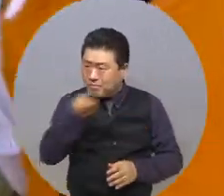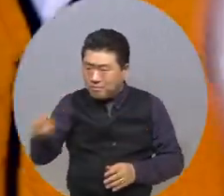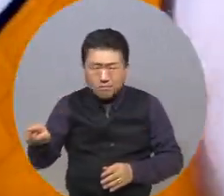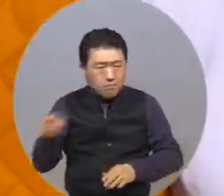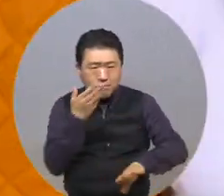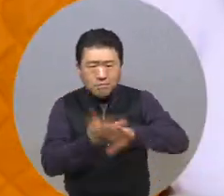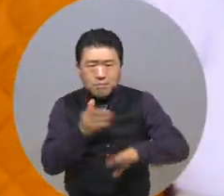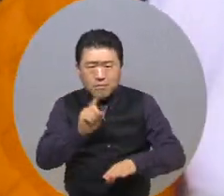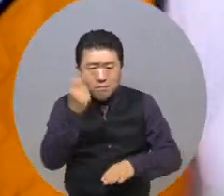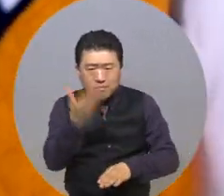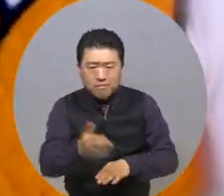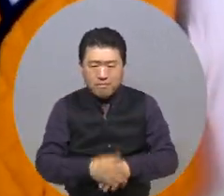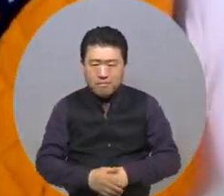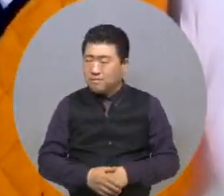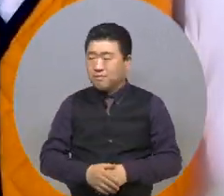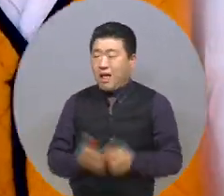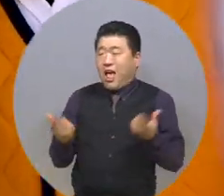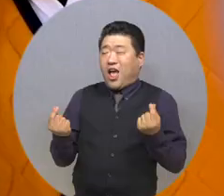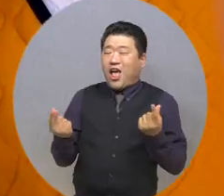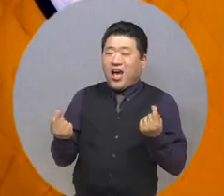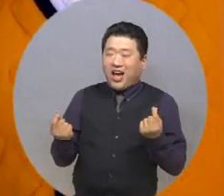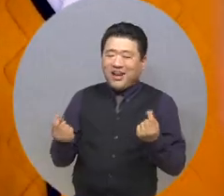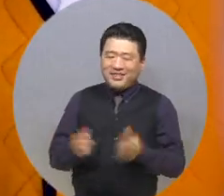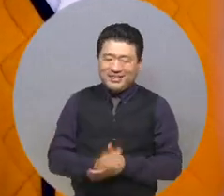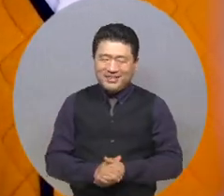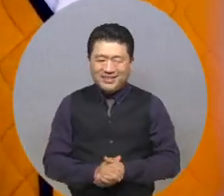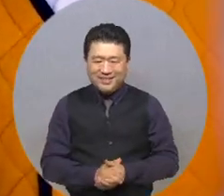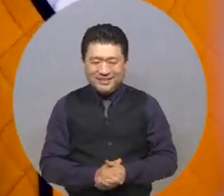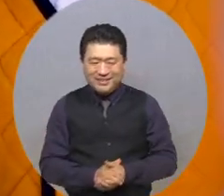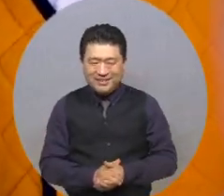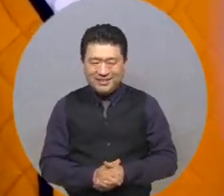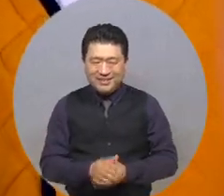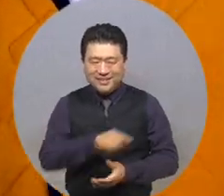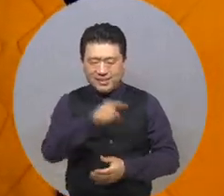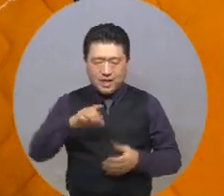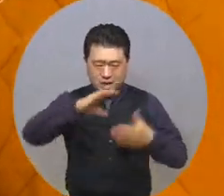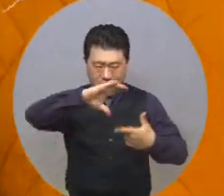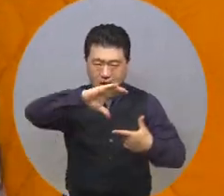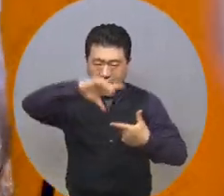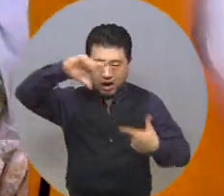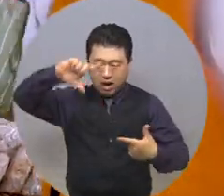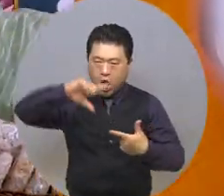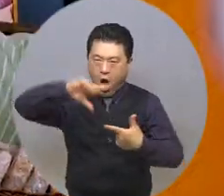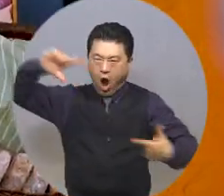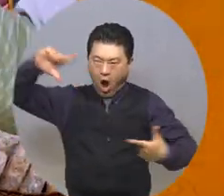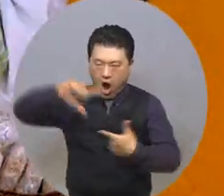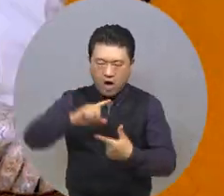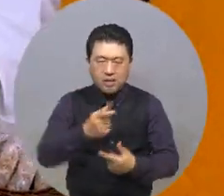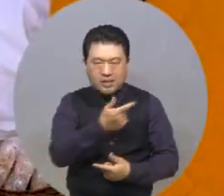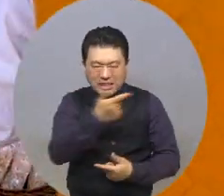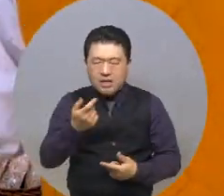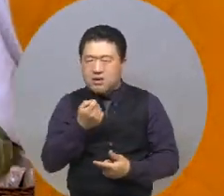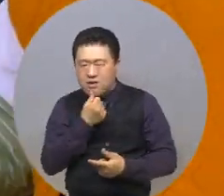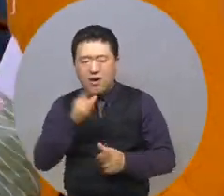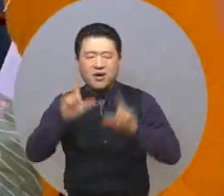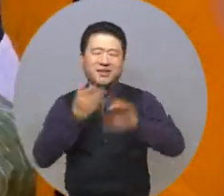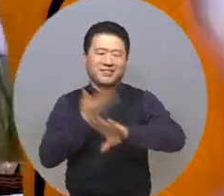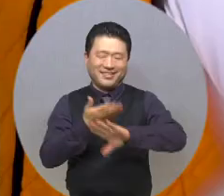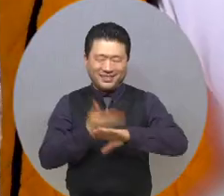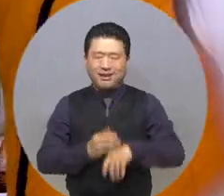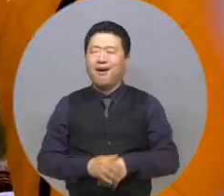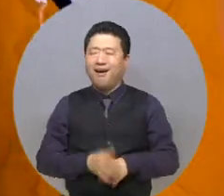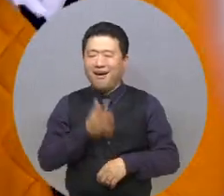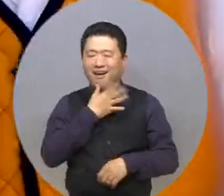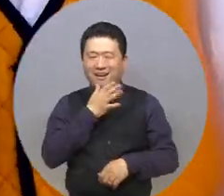거랑 뭐 달라요? 예, 아니 똑같은데요. 똑같은데요. 예, 그 포장 단위가 좀 틀려요. 아, 좀더 큰 걸로, 큰 사이즈로. 그렇죠.